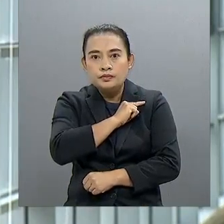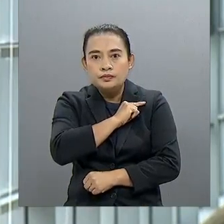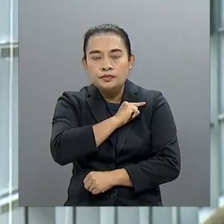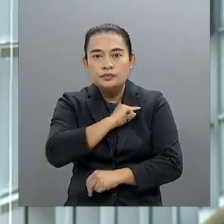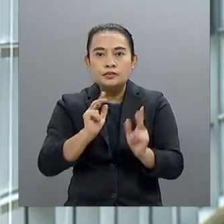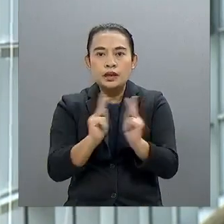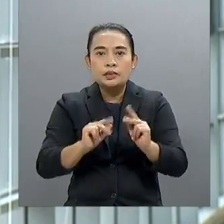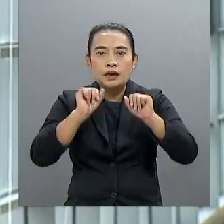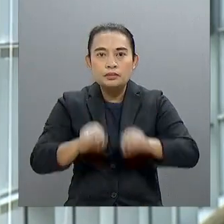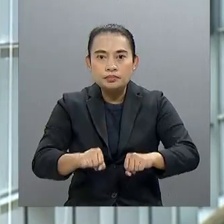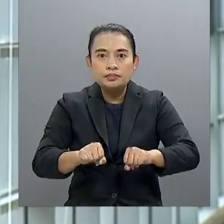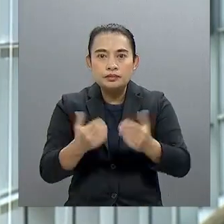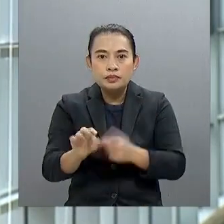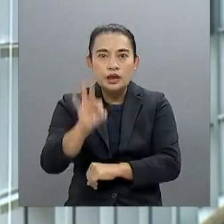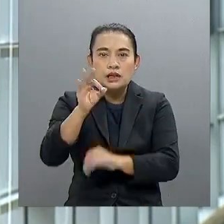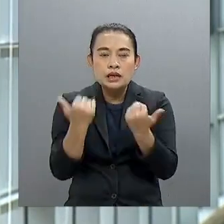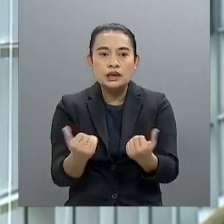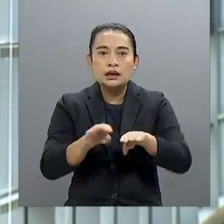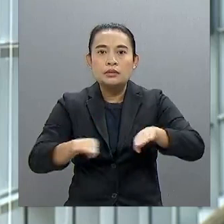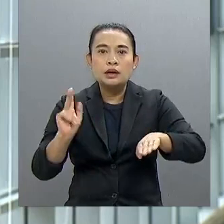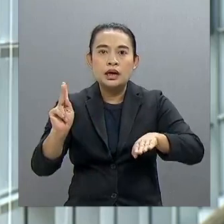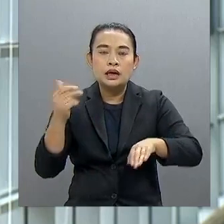อะไรเงี้ยคะแต่ว่าเราใช้เรื่องของความสามารถแล้วก็อาจจะดูอ่ะบุคลิกภาพการนำเสนออะไรเนี่ยคะเป็นหลักในมุมมองของทางด้านท่วมกับรายการเนี่ยแล้วก็มาจะมีกปกติแล้วเนี่ยการตัดสินครั้งนี้เราจะมีเกณฑ์หลักๆอยู่ด้วยกันก็คือว่าareดูจับบุคลิกภาพเป็นหลักนะครับแล้วก็ดูเรื่องการใช้ภาษาไทยภาษาอังกฤษอะไรพรุ่งนี้นะครับแล้วก็อีกอย่างนึงที่ดูก็คือดูปฏิธานไหวพริบของผู้ที่เข้ามาสมัครว่าเป็นอย่างไรบ้างโดยรวมนะครับแต่ที่นี้ในฐานะผู้กำกับเองแล้วก็